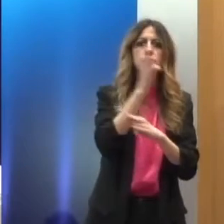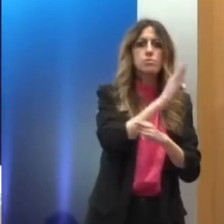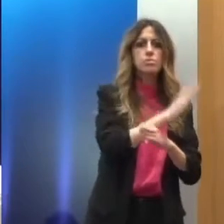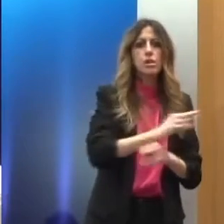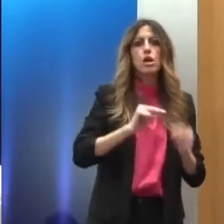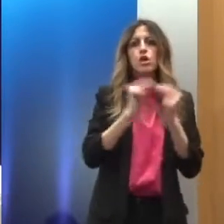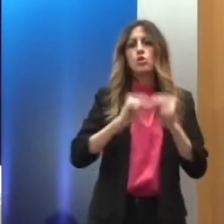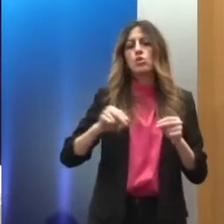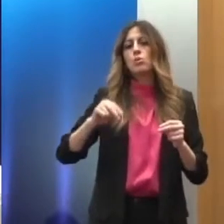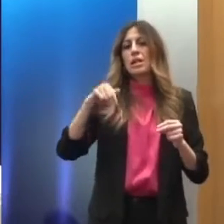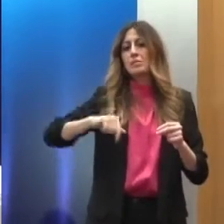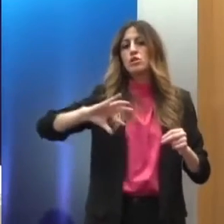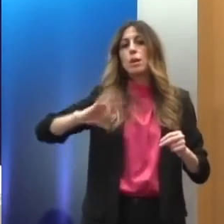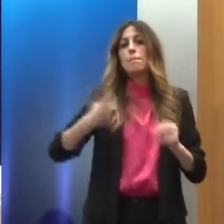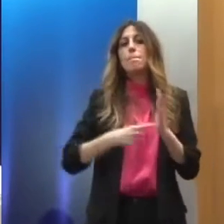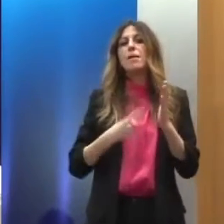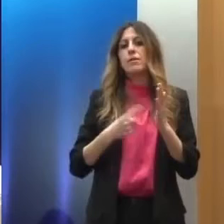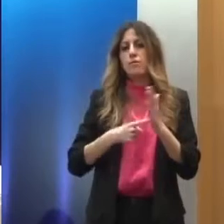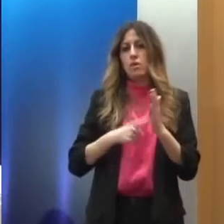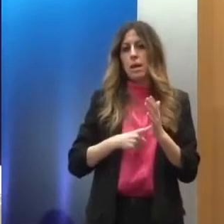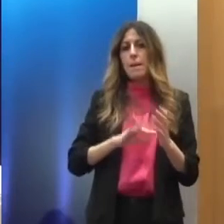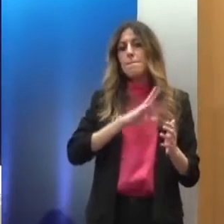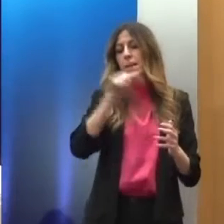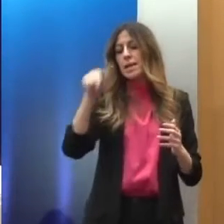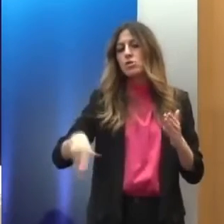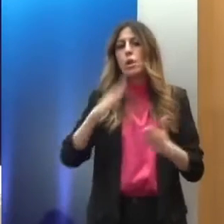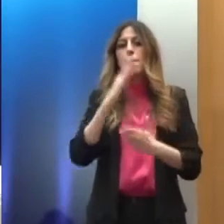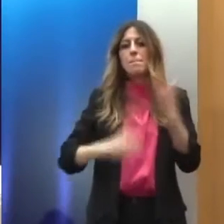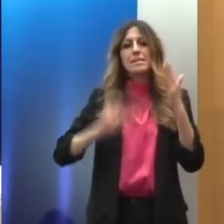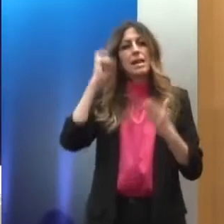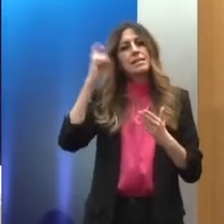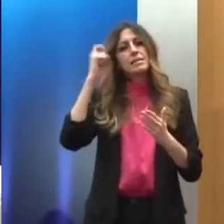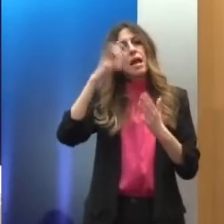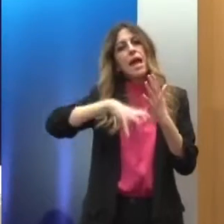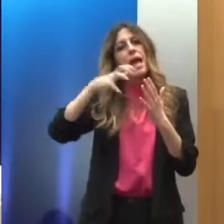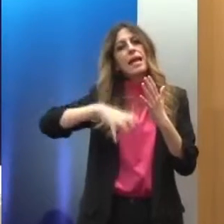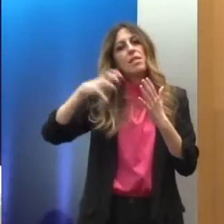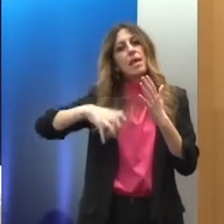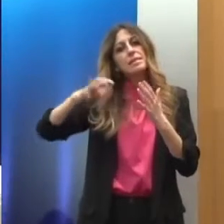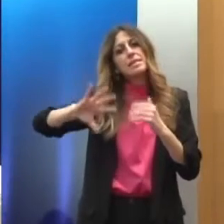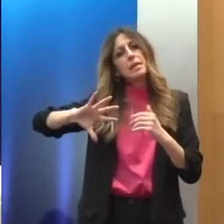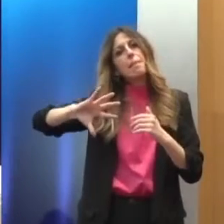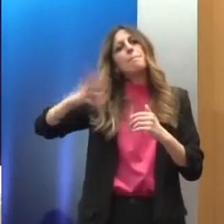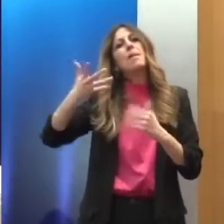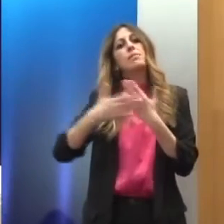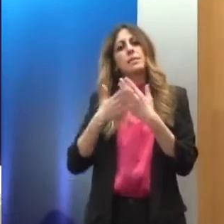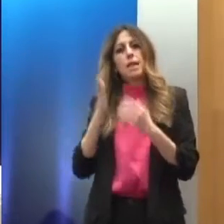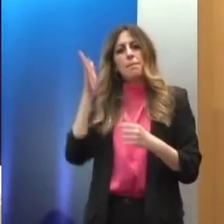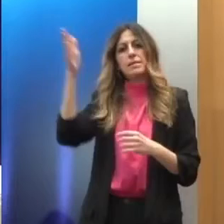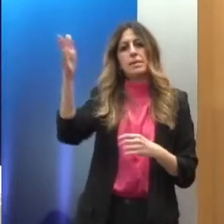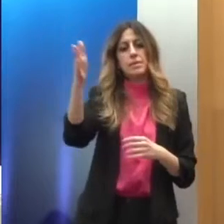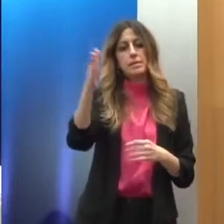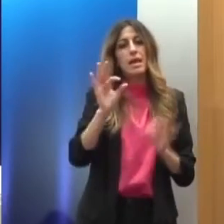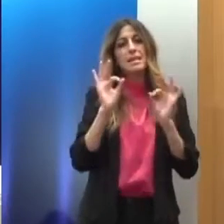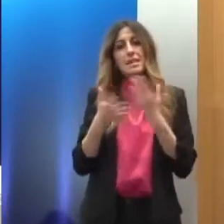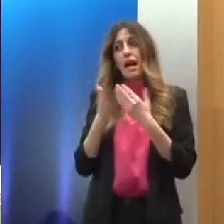σήμερα. Έχει ολοκληρώσει περίπου τις μισές εκθέσεις του 5ου κύκλου. Και σε κάθε κύκλο δίνει έμφαση σε